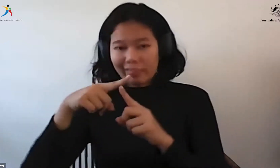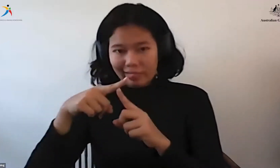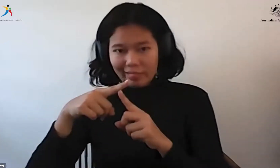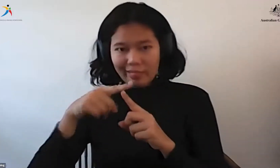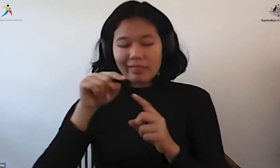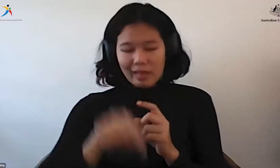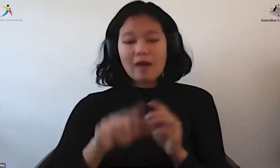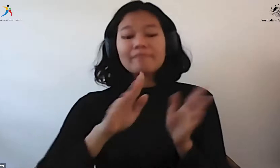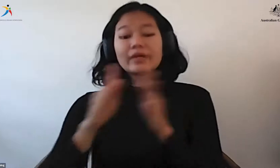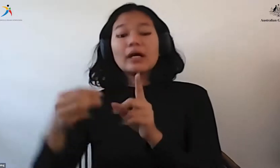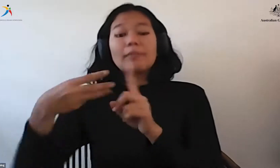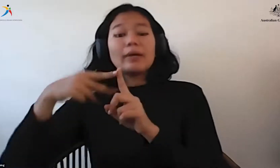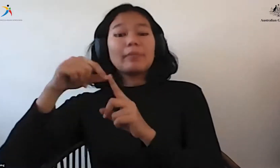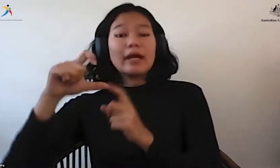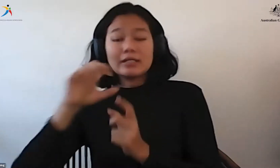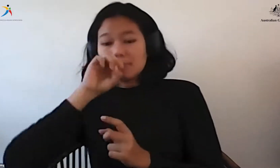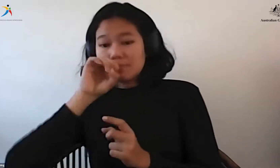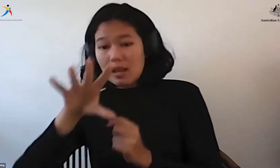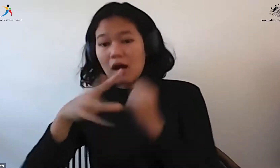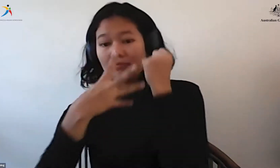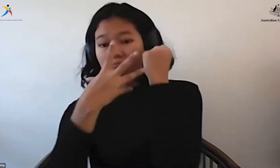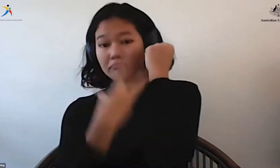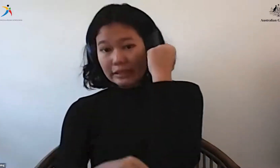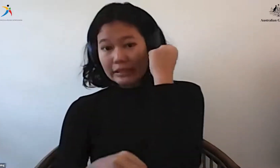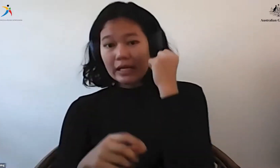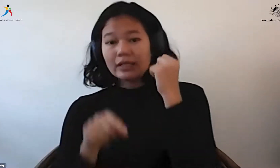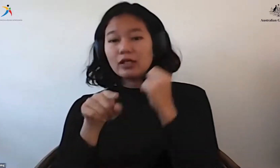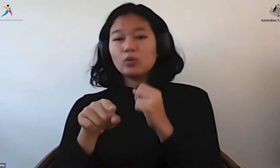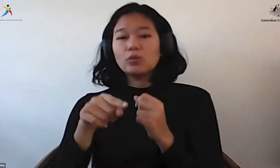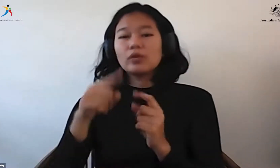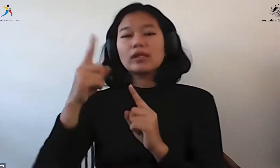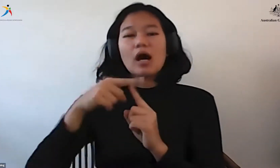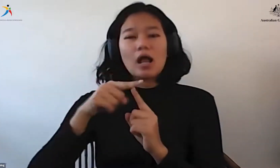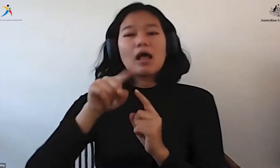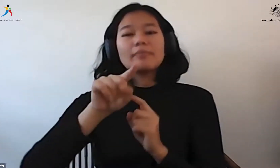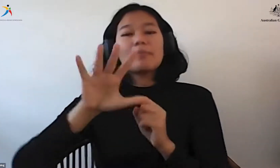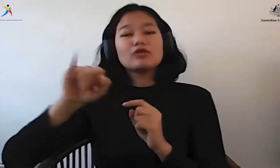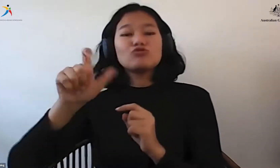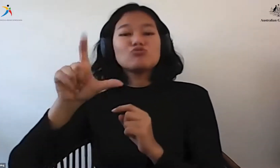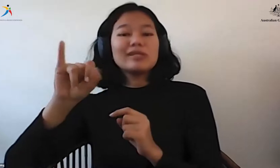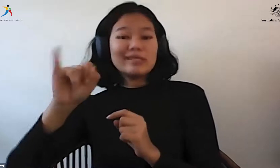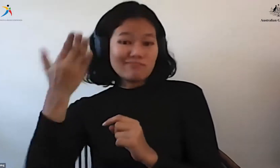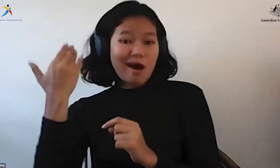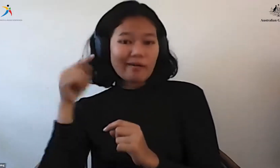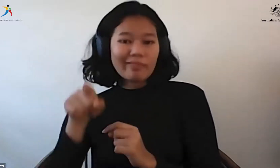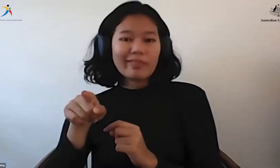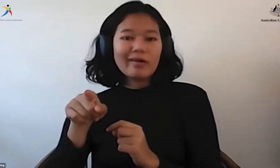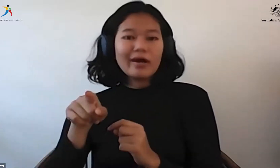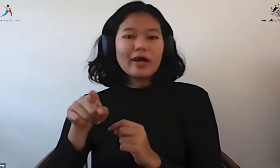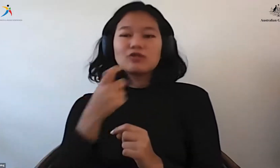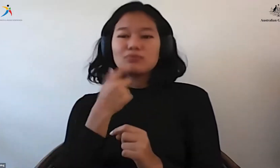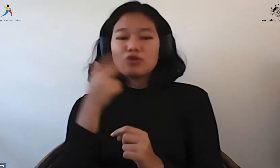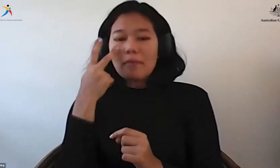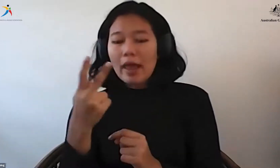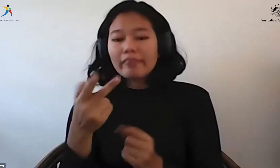BPS pada dua minggu yang lalu, ya pada tanggal 15 Juli itu, adalah mencoba menangkap situasi kemiskinan pada